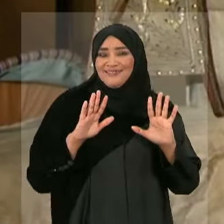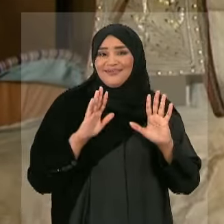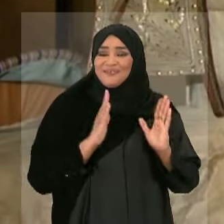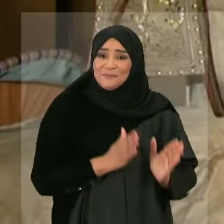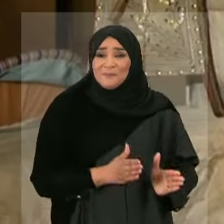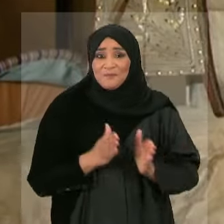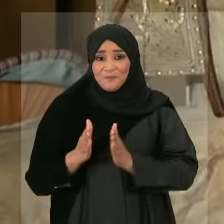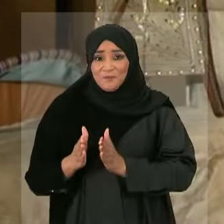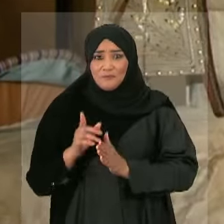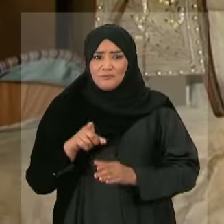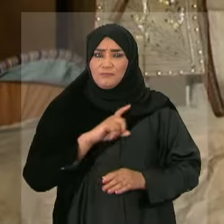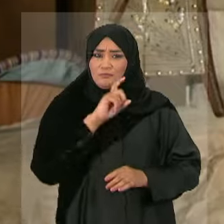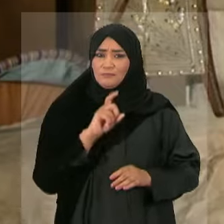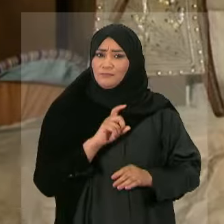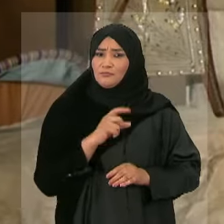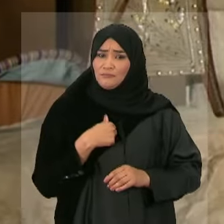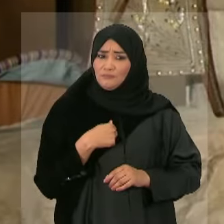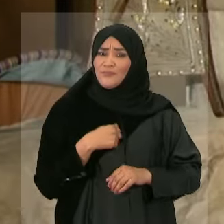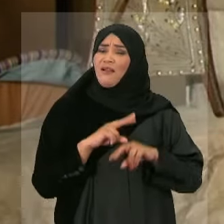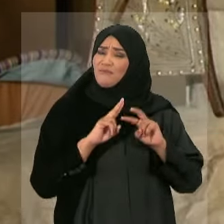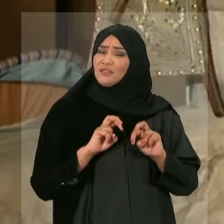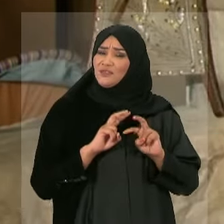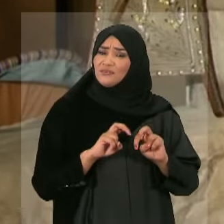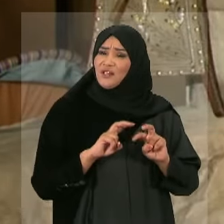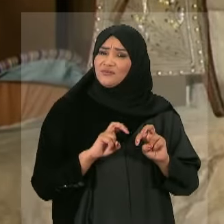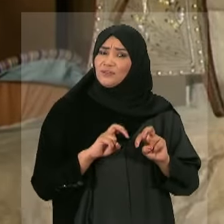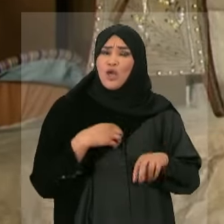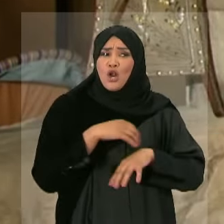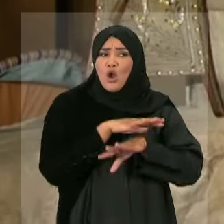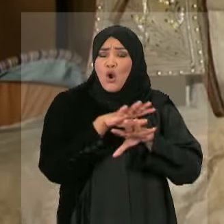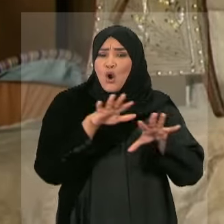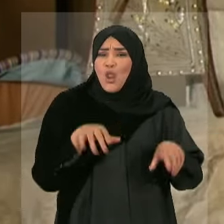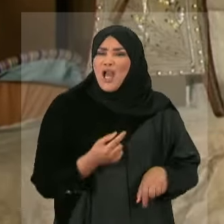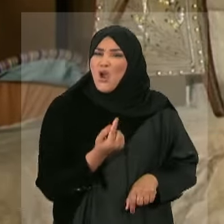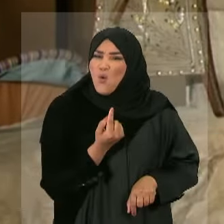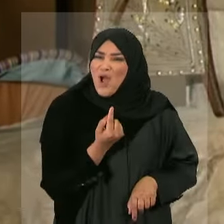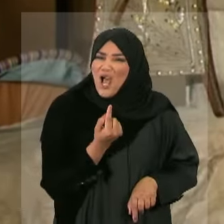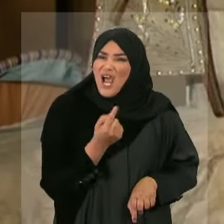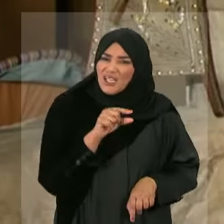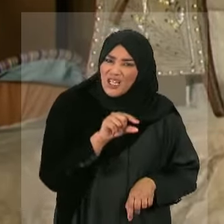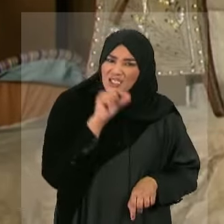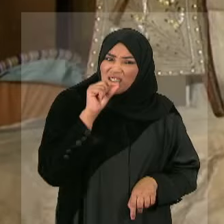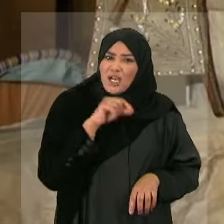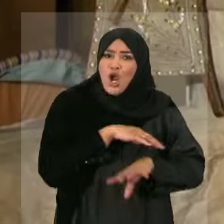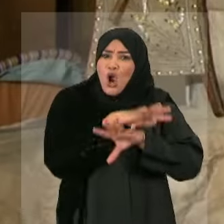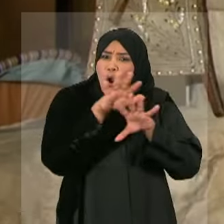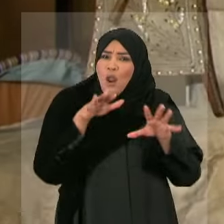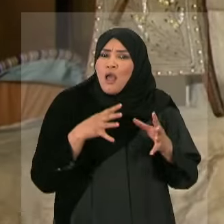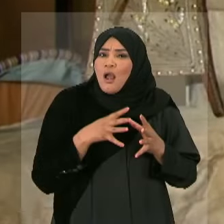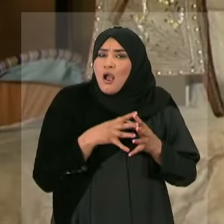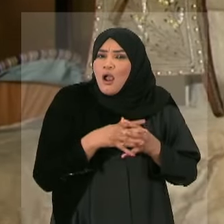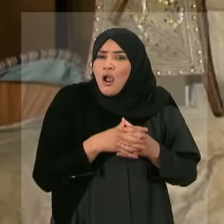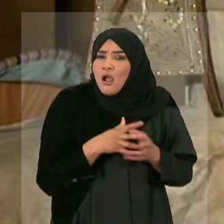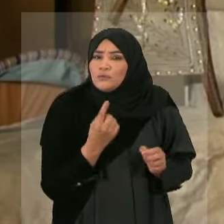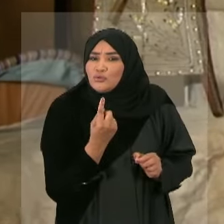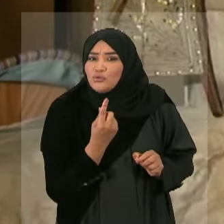الصعيد المحلي في قلب الناصري ولا على صعيد العالم العربي. أنا بدي إشي من غيمة يجمع كل الناس على إشي